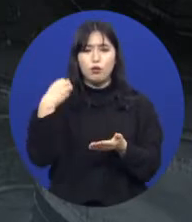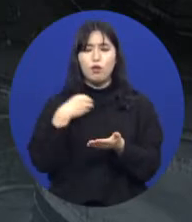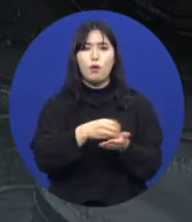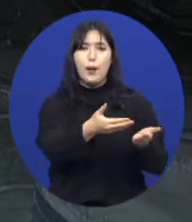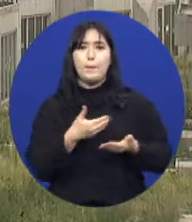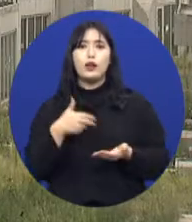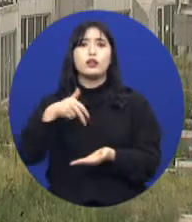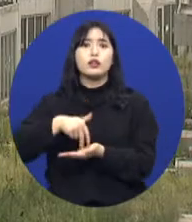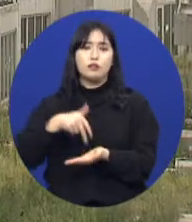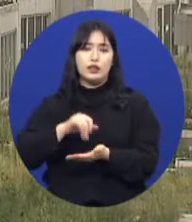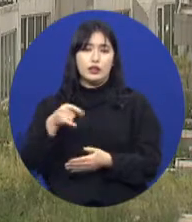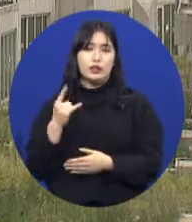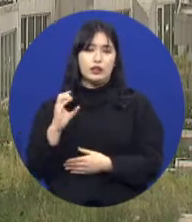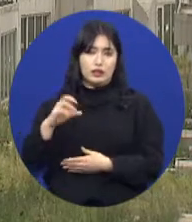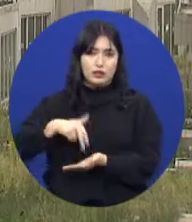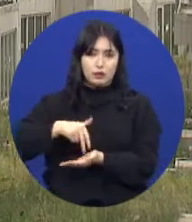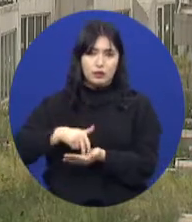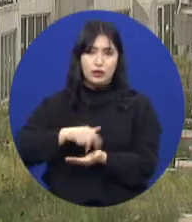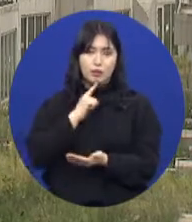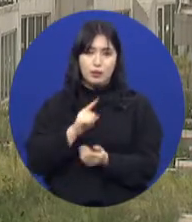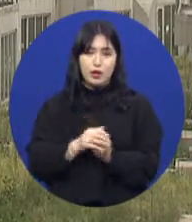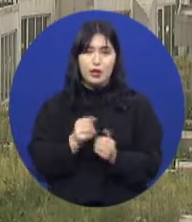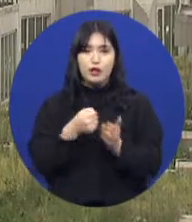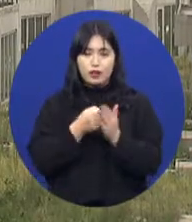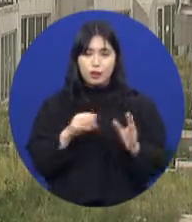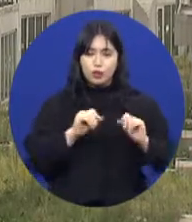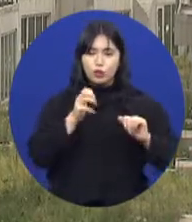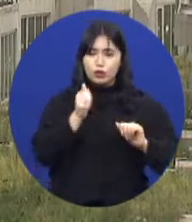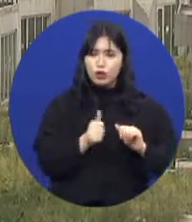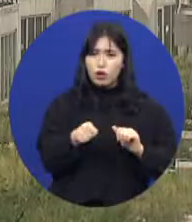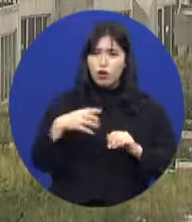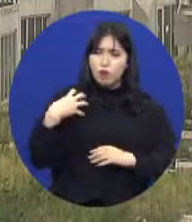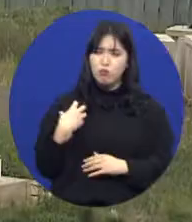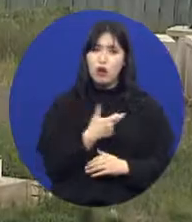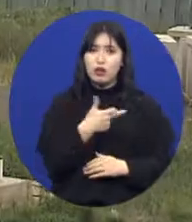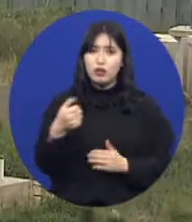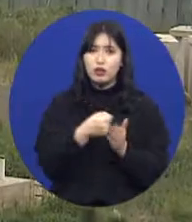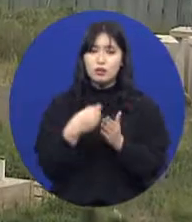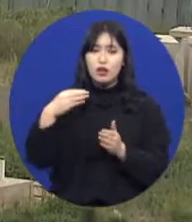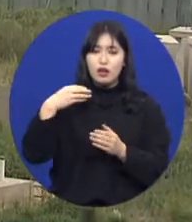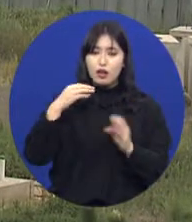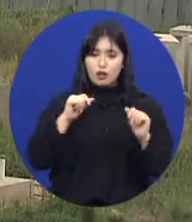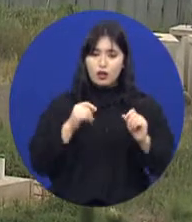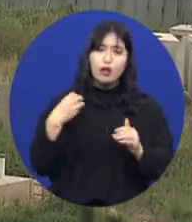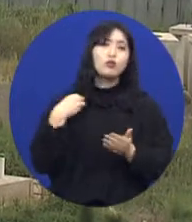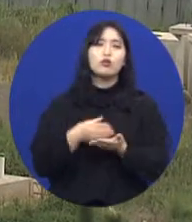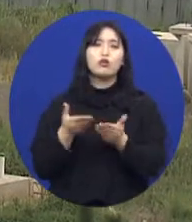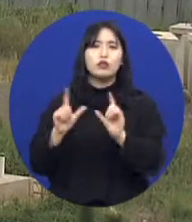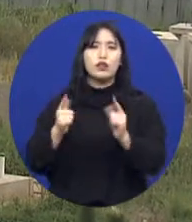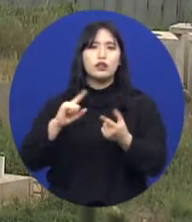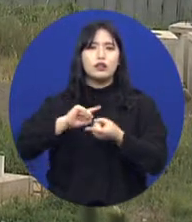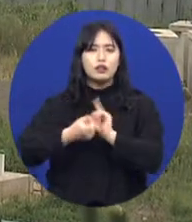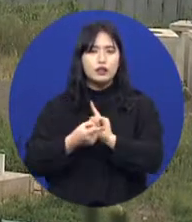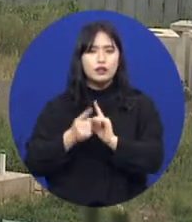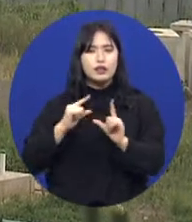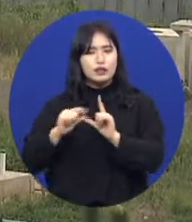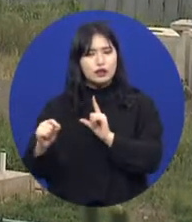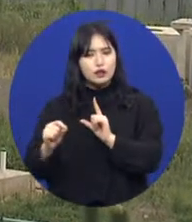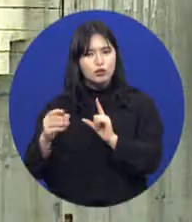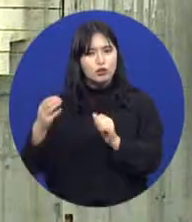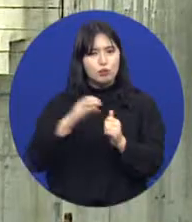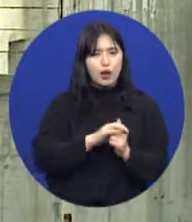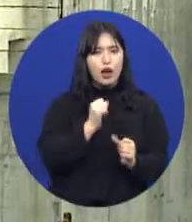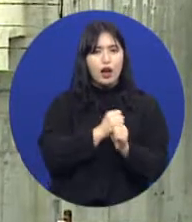입장입니다. 이렇게 되면 토지주들의 부담이 커져 땅을 돌려주지 않는 대신 지분을 주거나